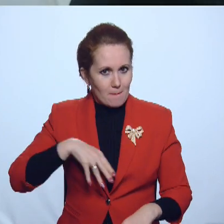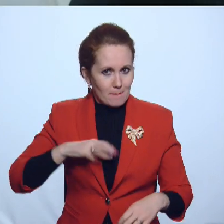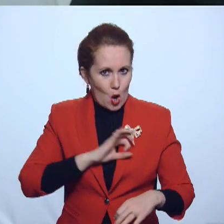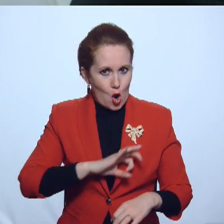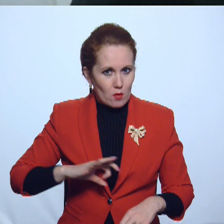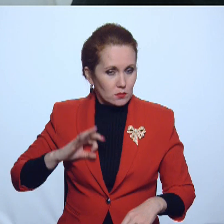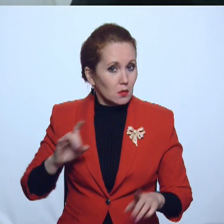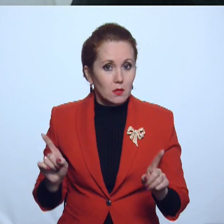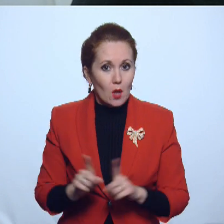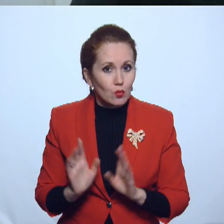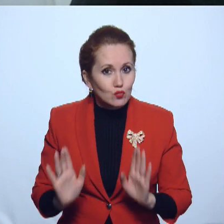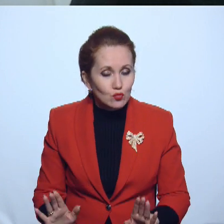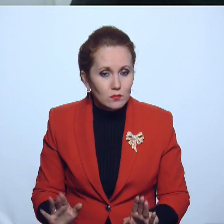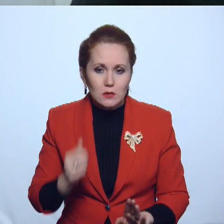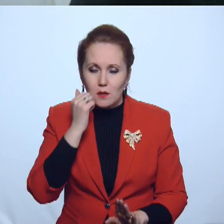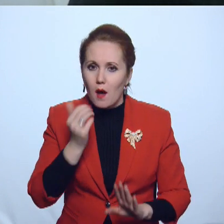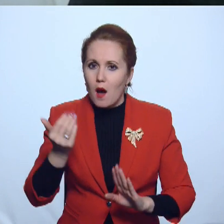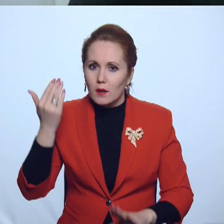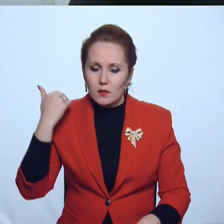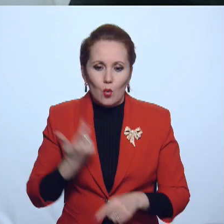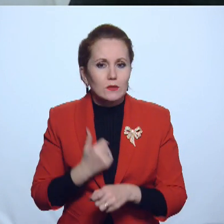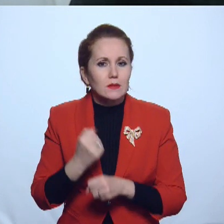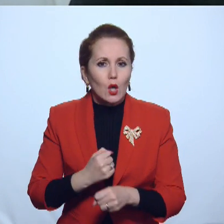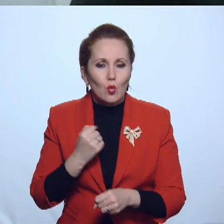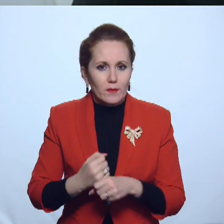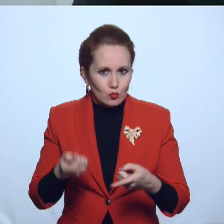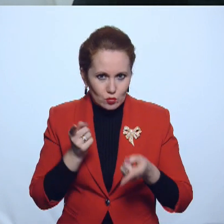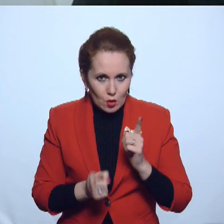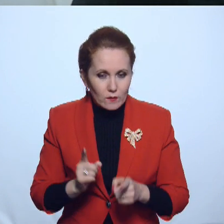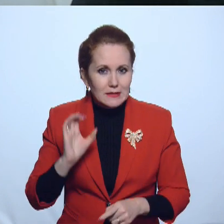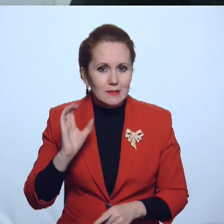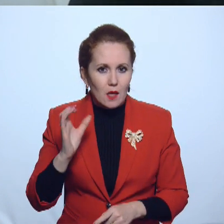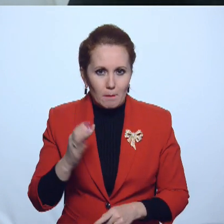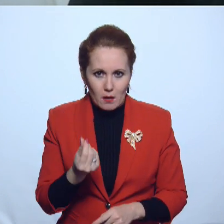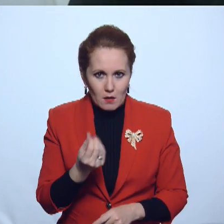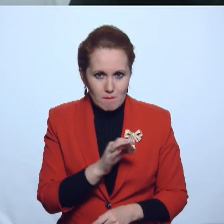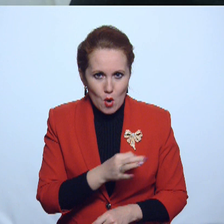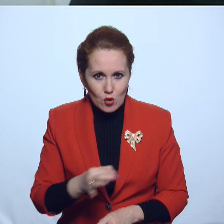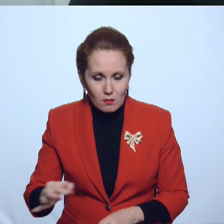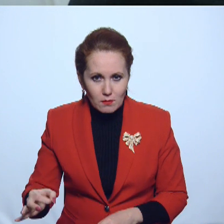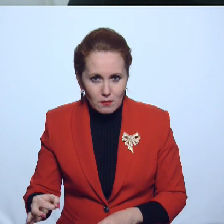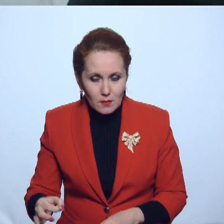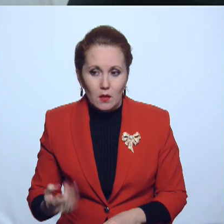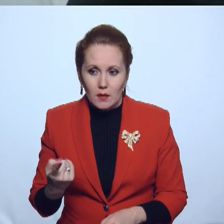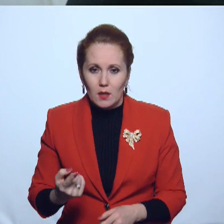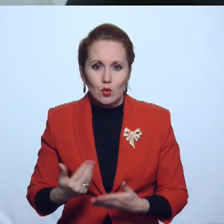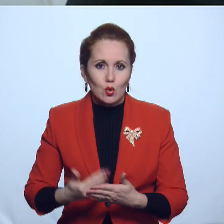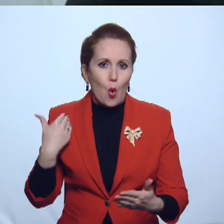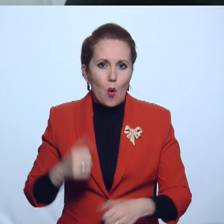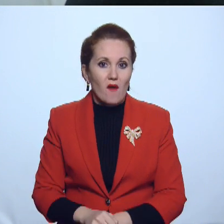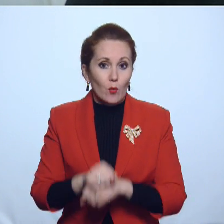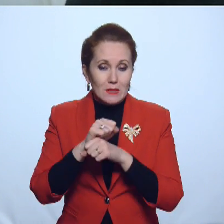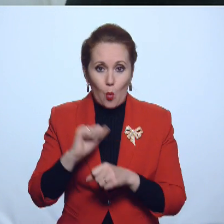Это ихняя семейная реликвия, старинная маниста, которая изготовлена из настоящего серебряных монет. В революционные